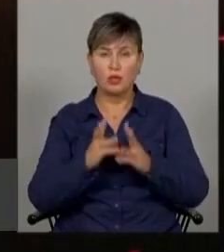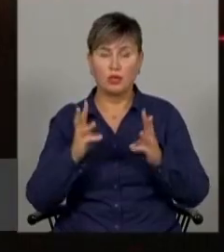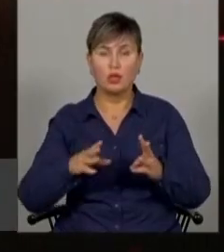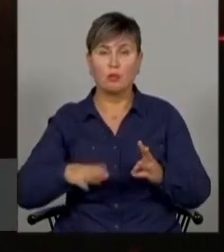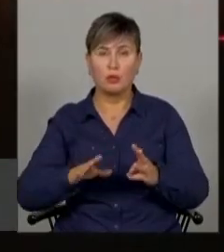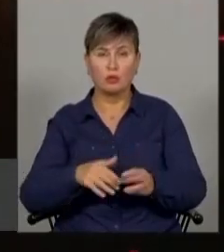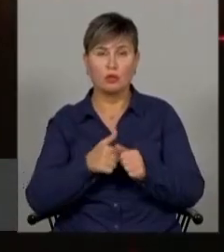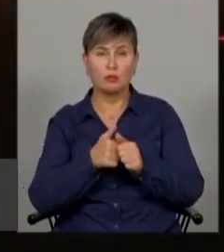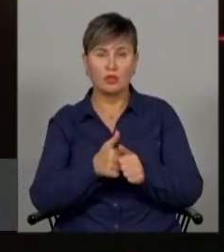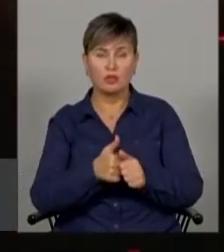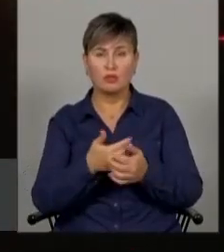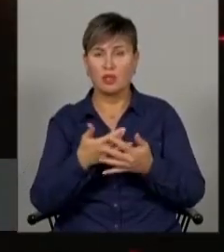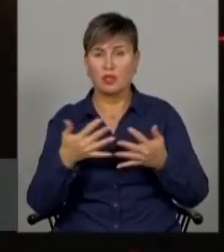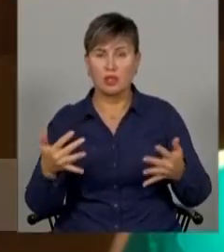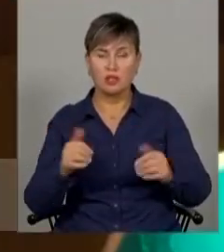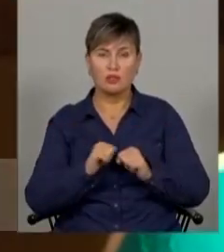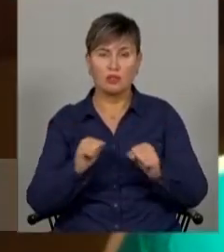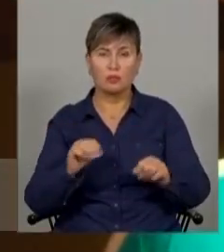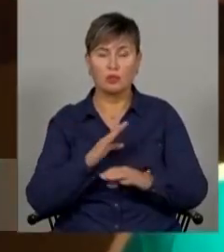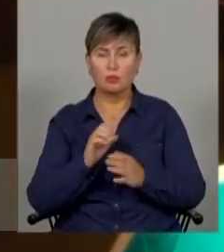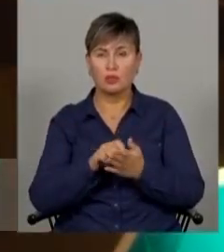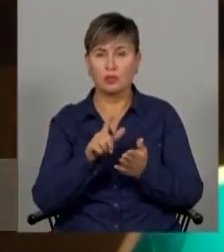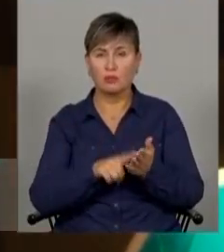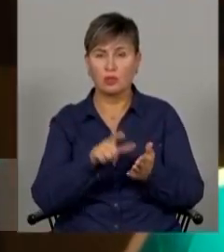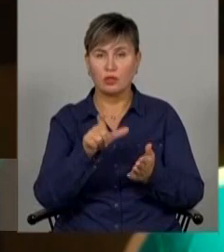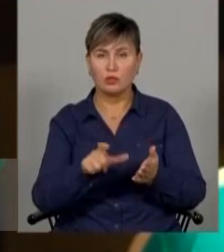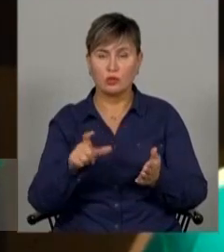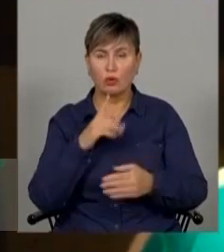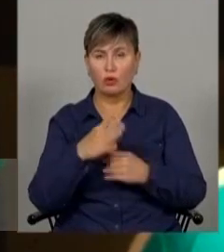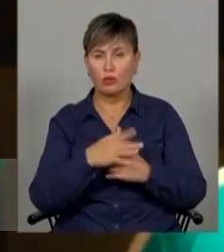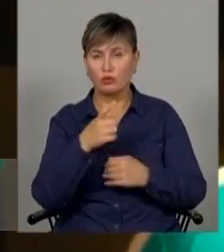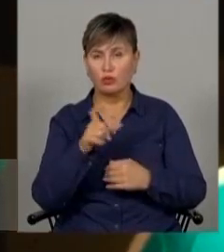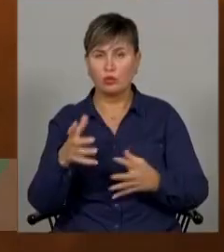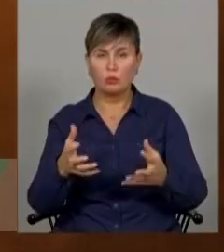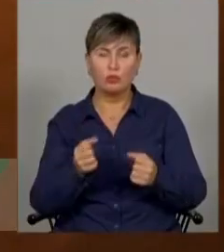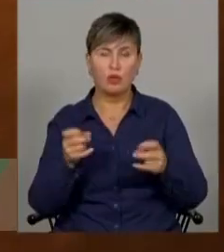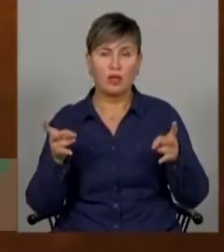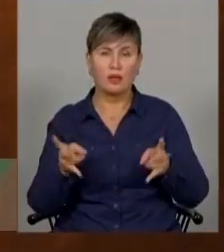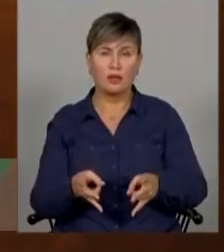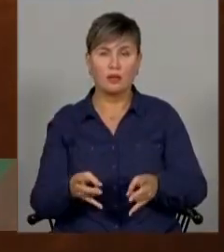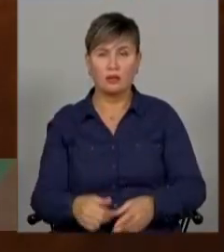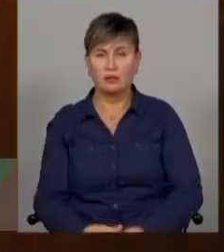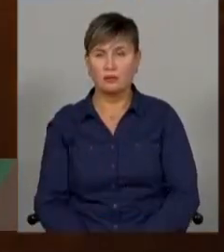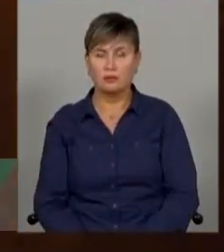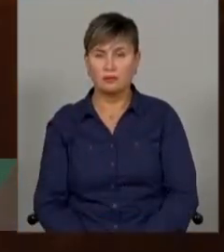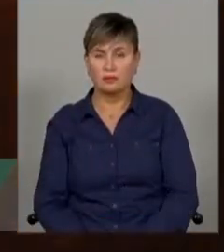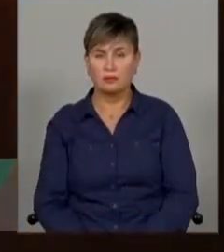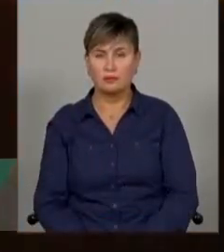последовала серия взрывов тогда погибли 17 человек около ста получили ранения Исмаил алтышев телеканал Алматы Жамбылская